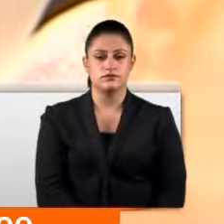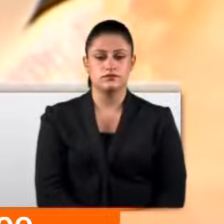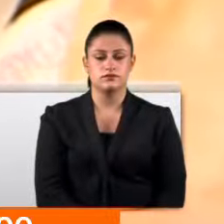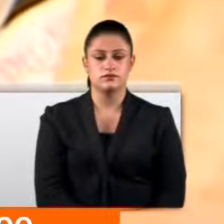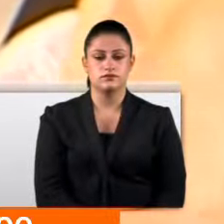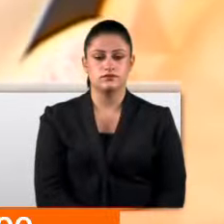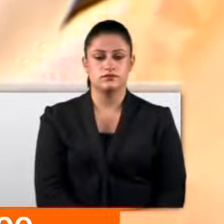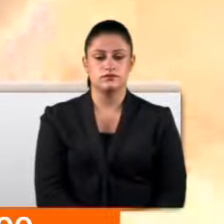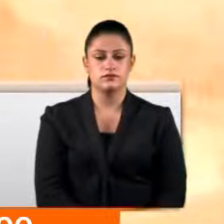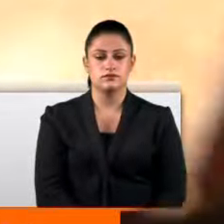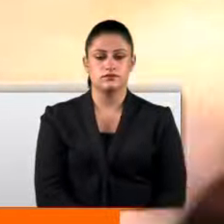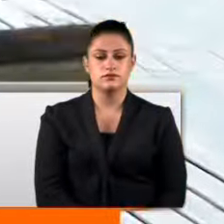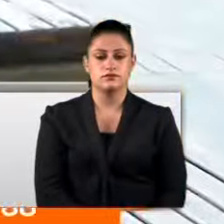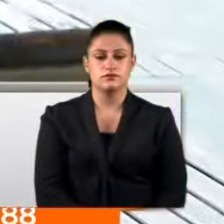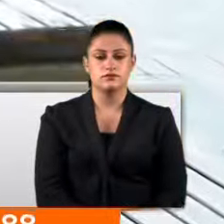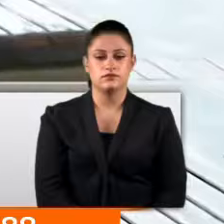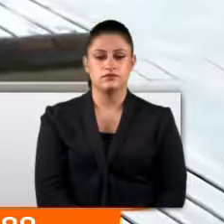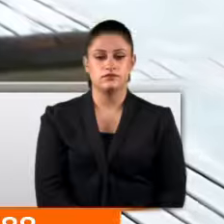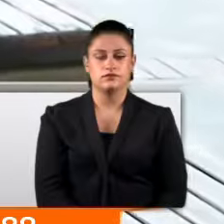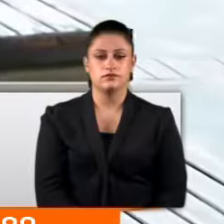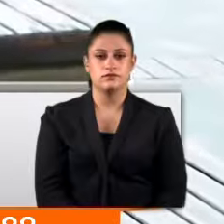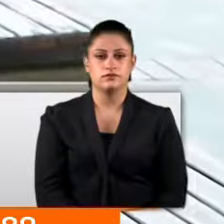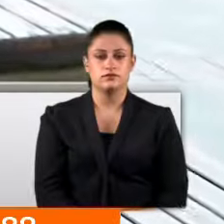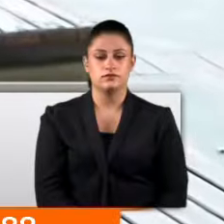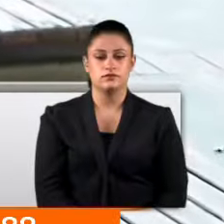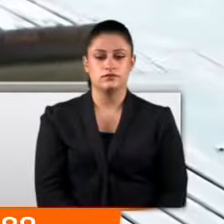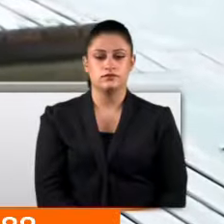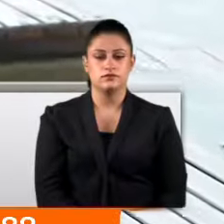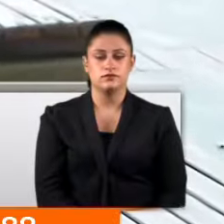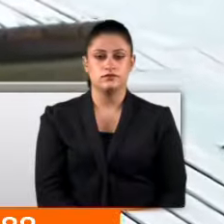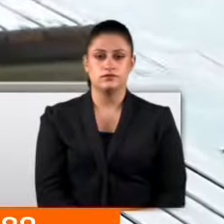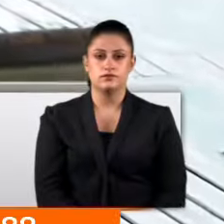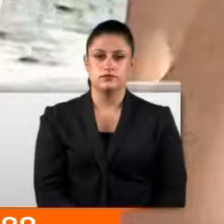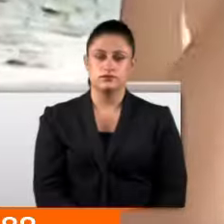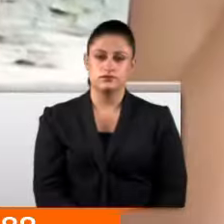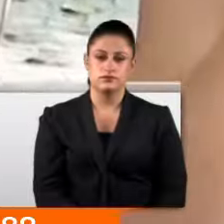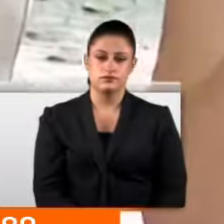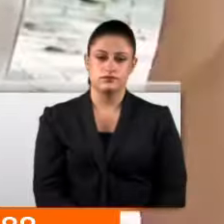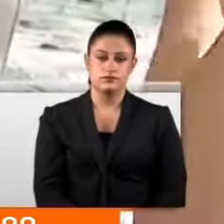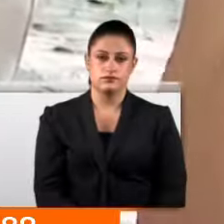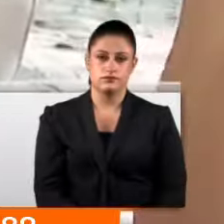vardı, direkt harcadık. Bence hayat müşterek, hem gelin hem damadın kendi yuvaları